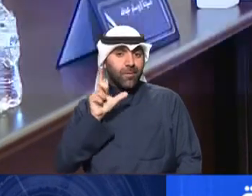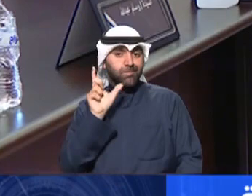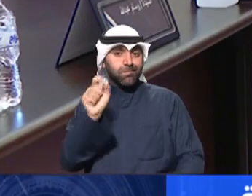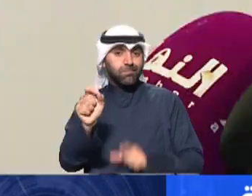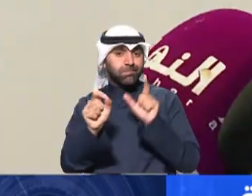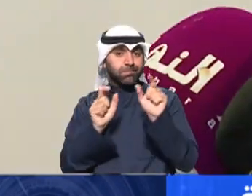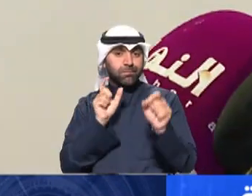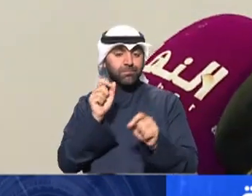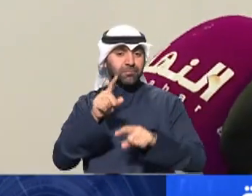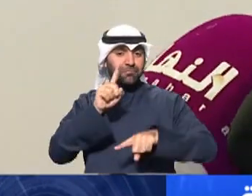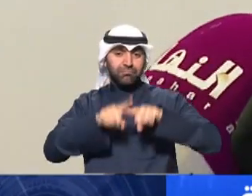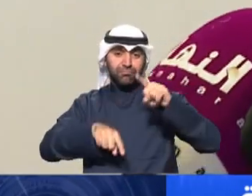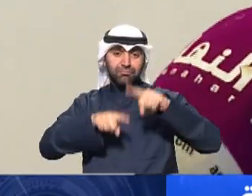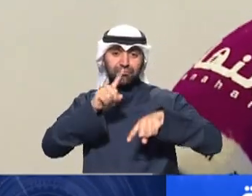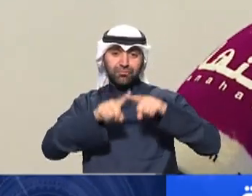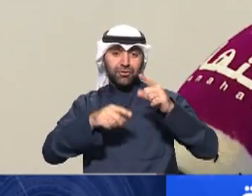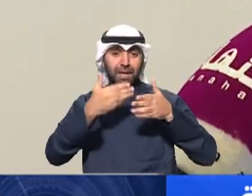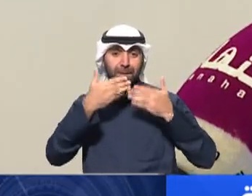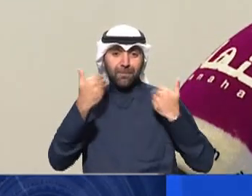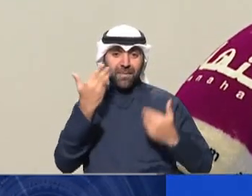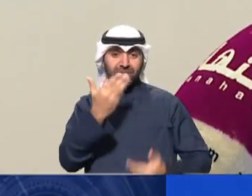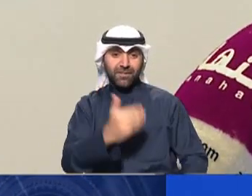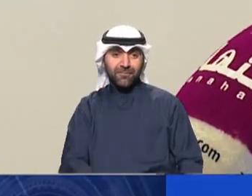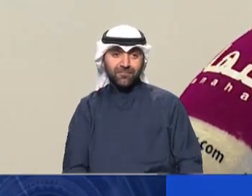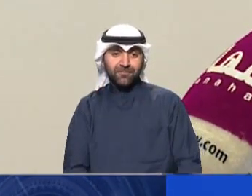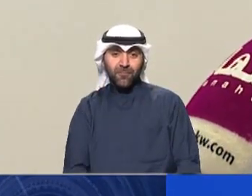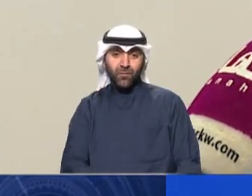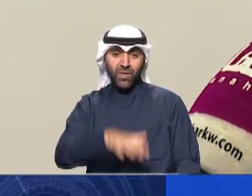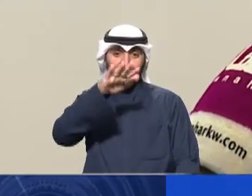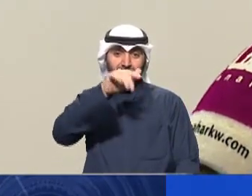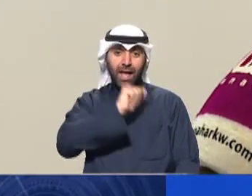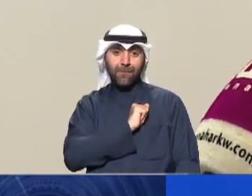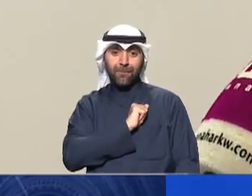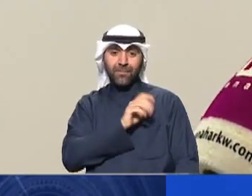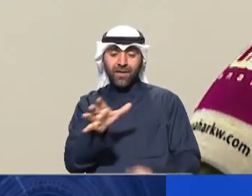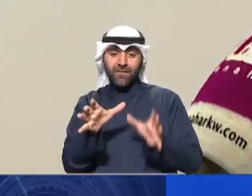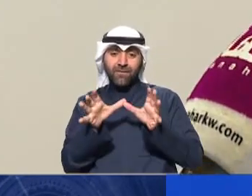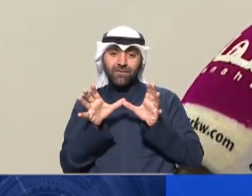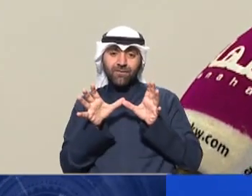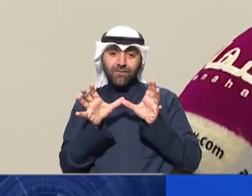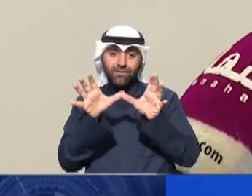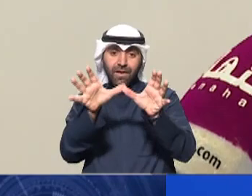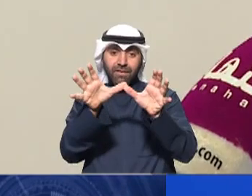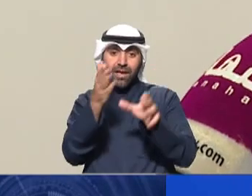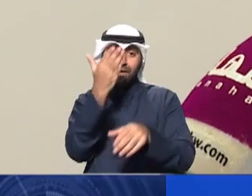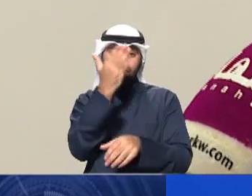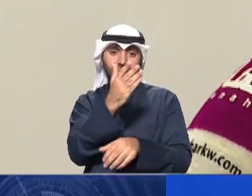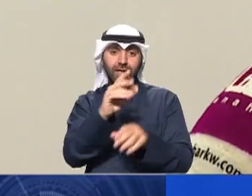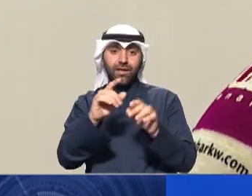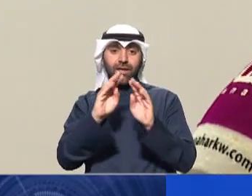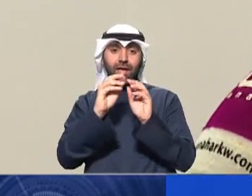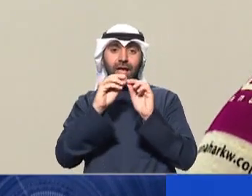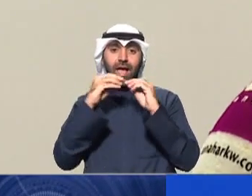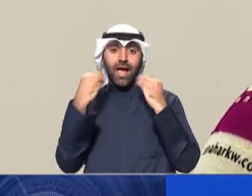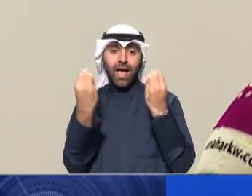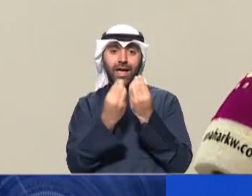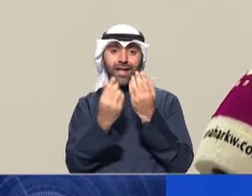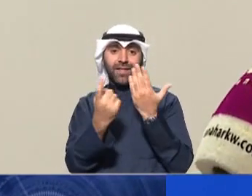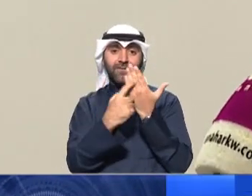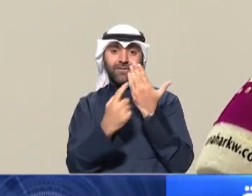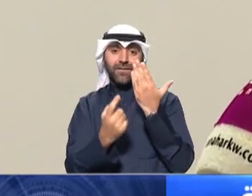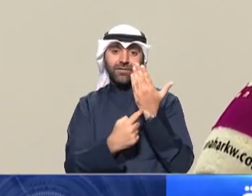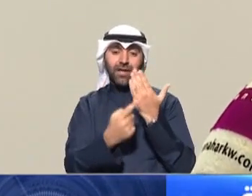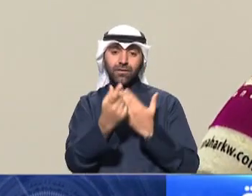زمان. فريق عمل في ظروف صعبة، وظروف صعبة على البلد وظروف صعبة على الفريق أيضا، ولكن أتى هذا التقرير